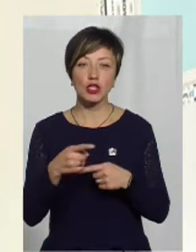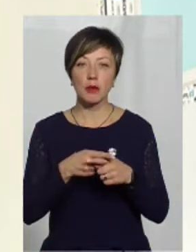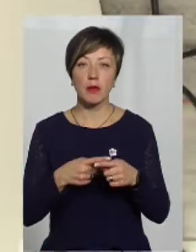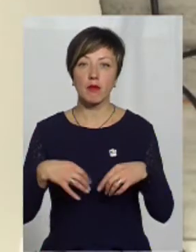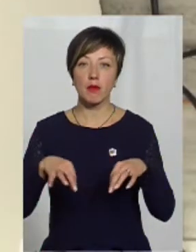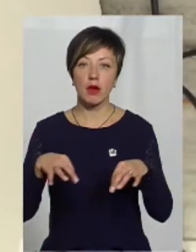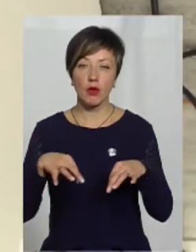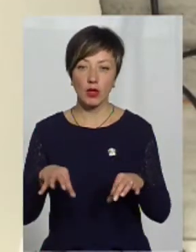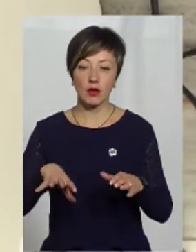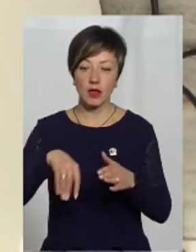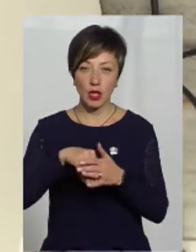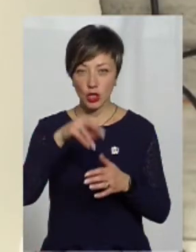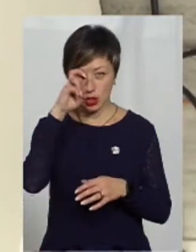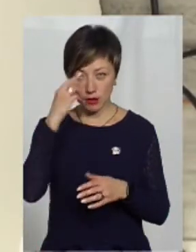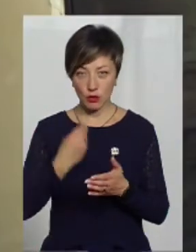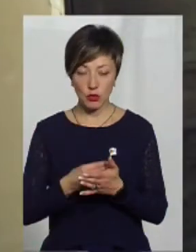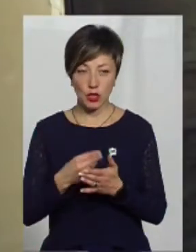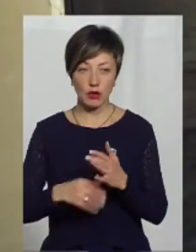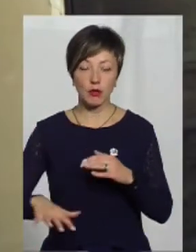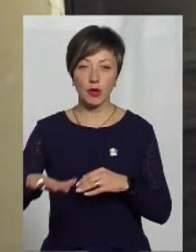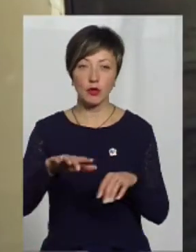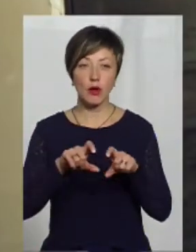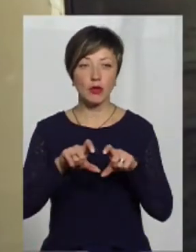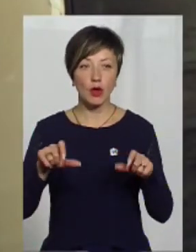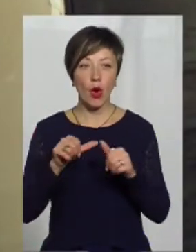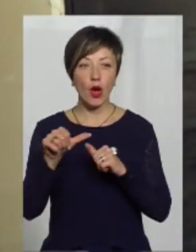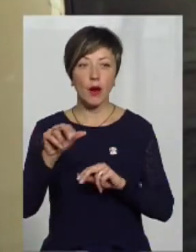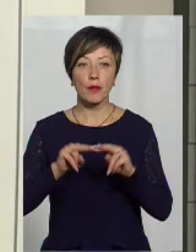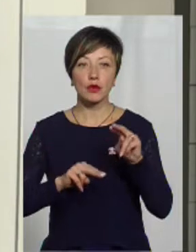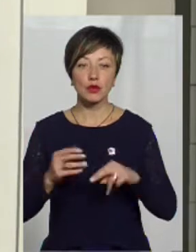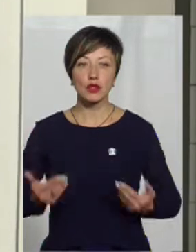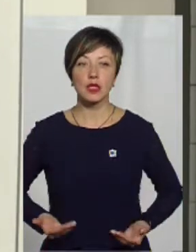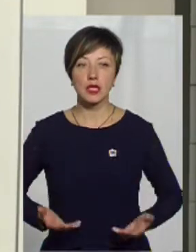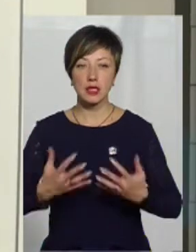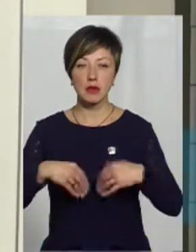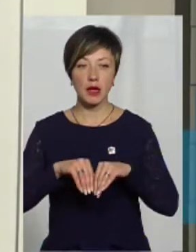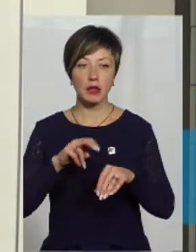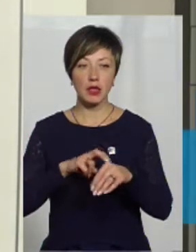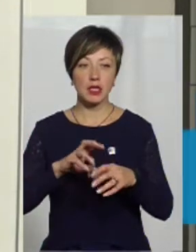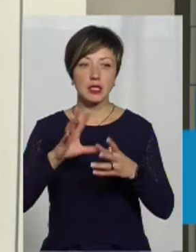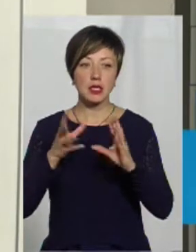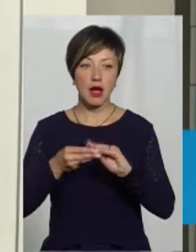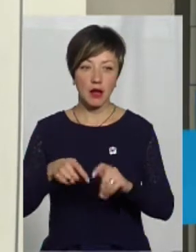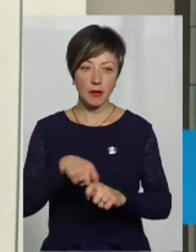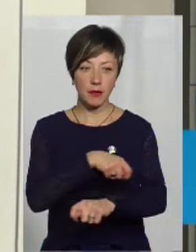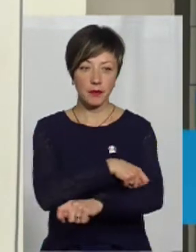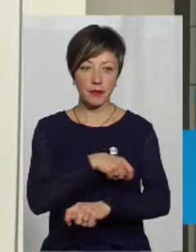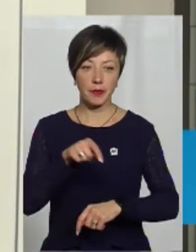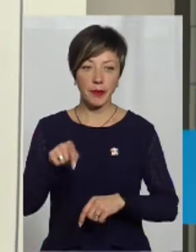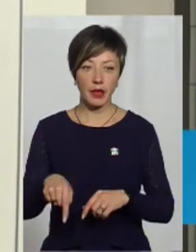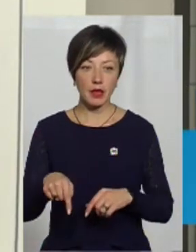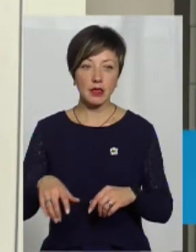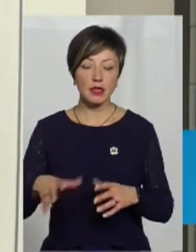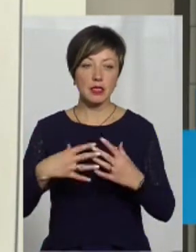авто витратять з державного бюджету. У приміщенні амбулаторії окремо будують житло для сімейного лікаря. Загальна квадратура